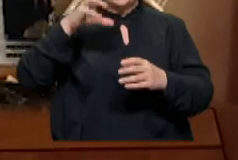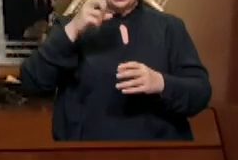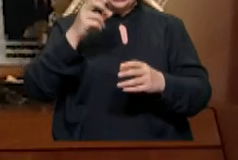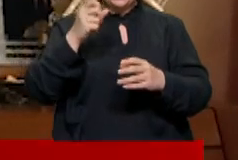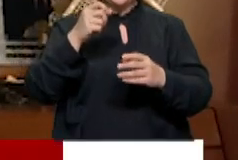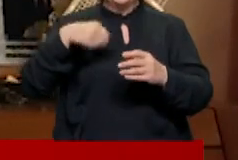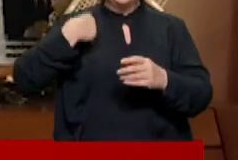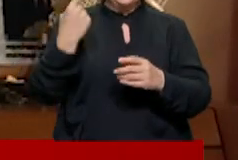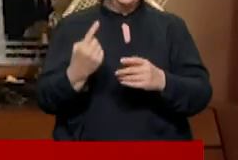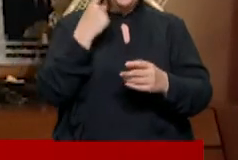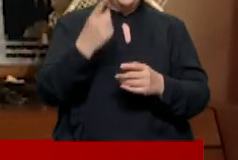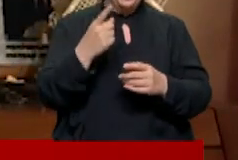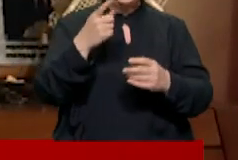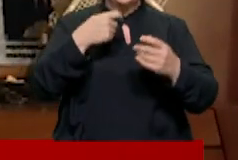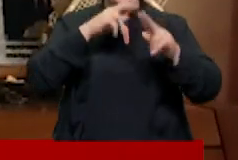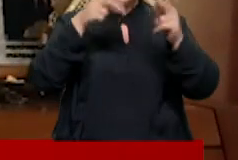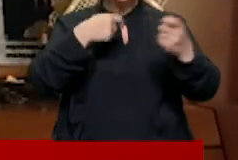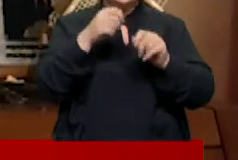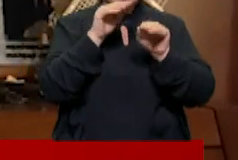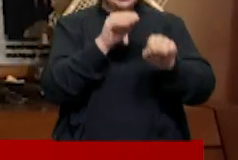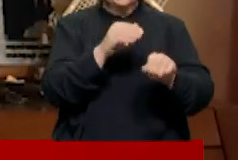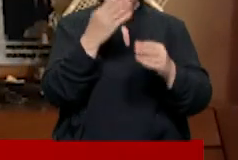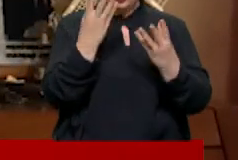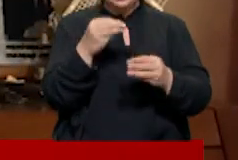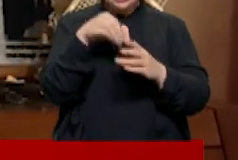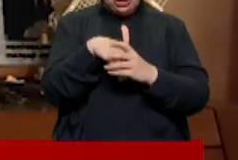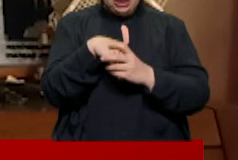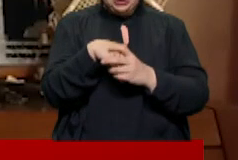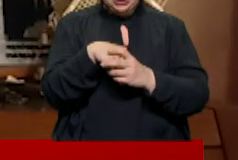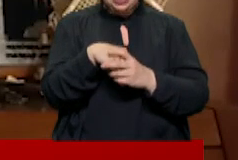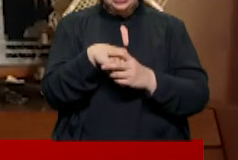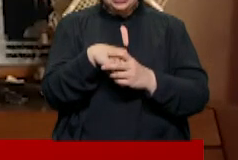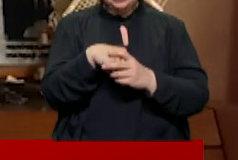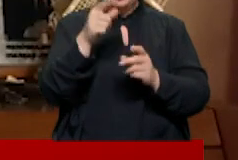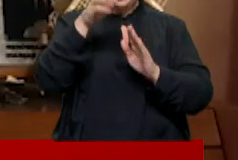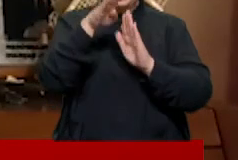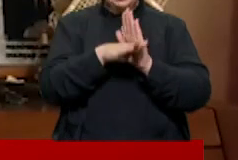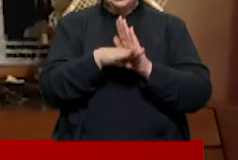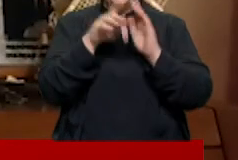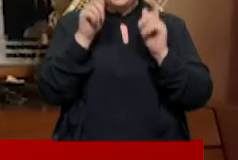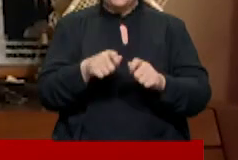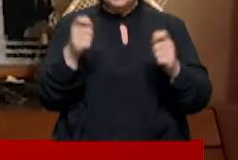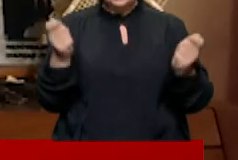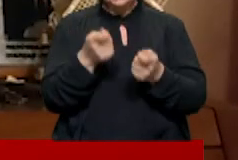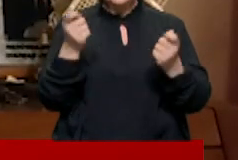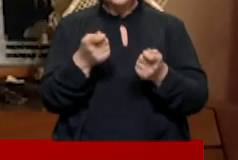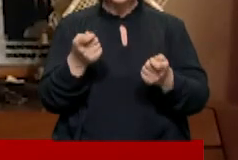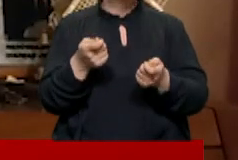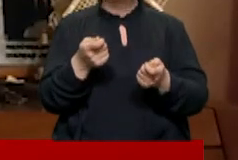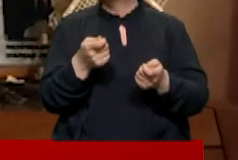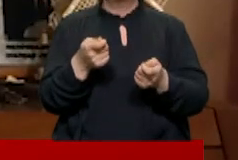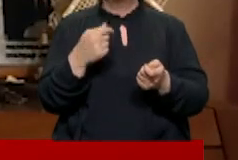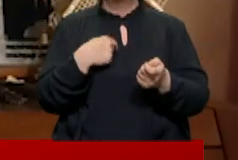elektrik tarifeleriyle esnafın desteklenmesi yönünde bir indirim sağlanmaya gayret edildi ama